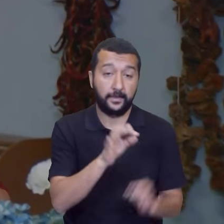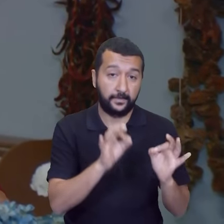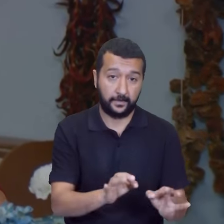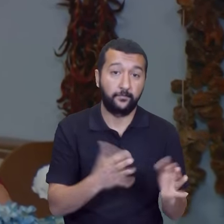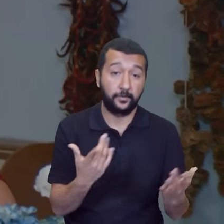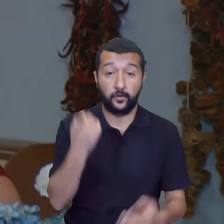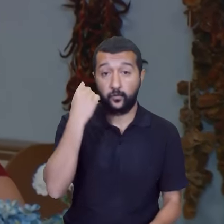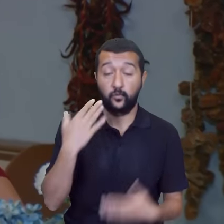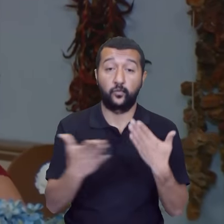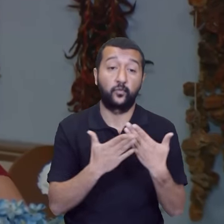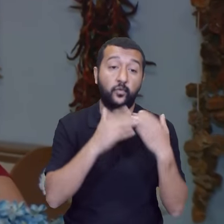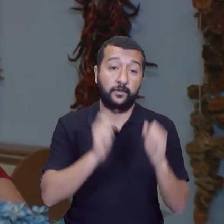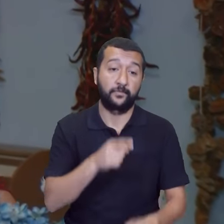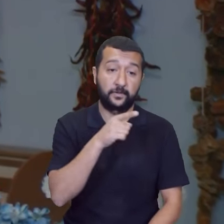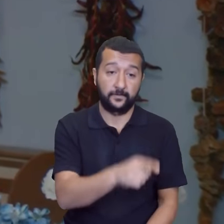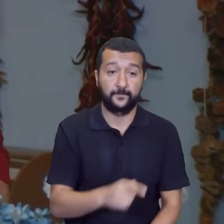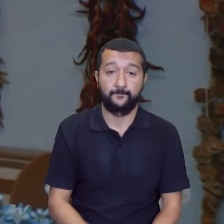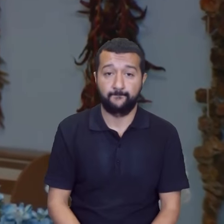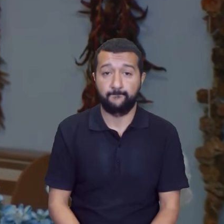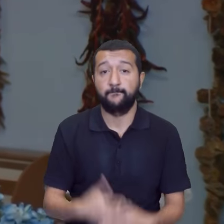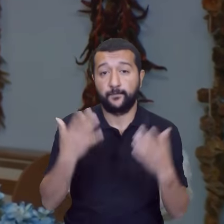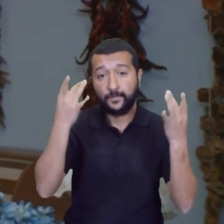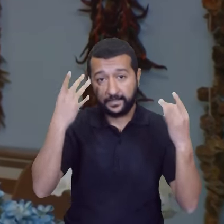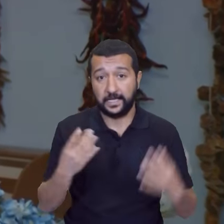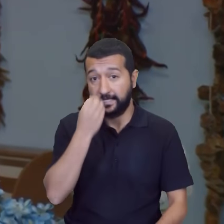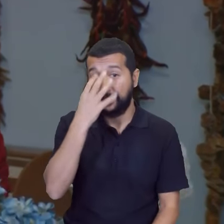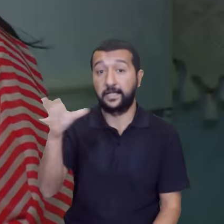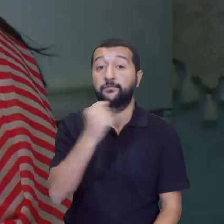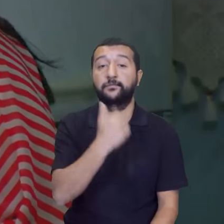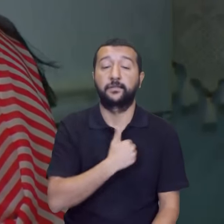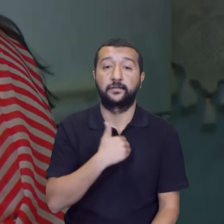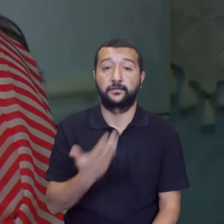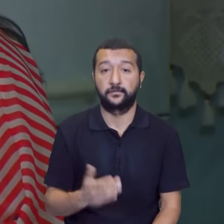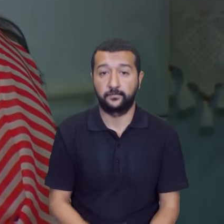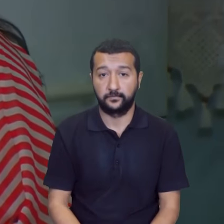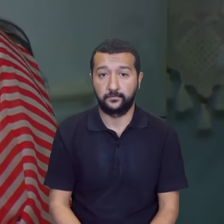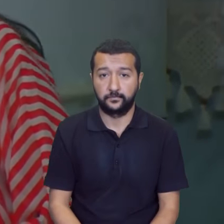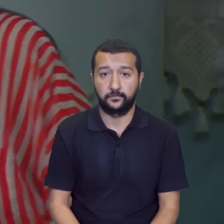Tabii. Daha dün düğün yaptık. Gelin çiçeğini de ben kaptım.